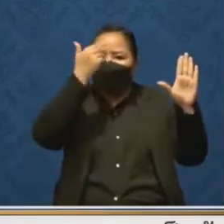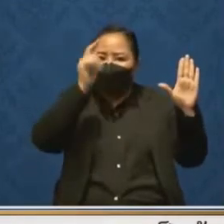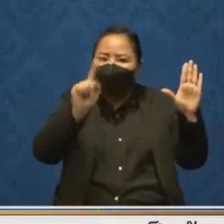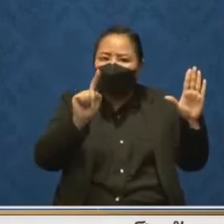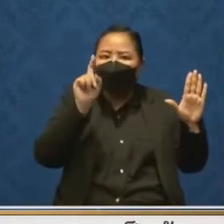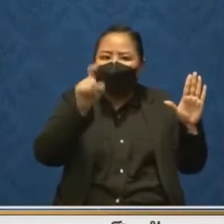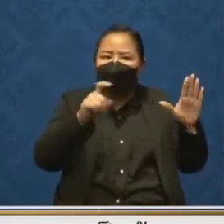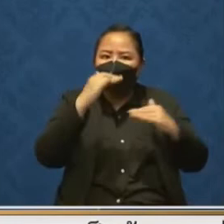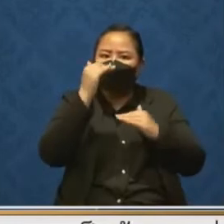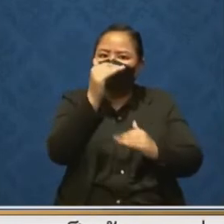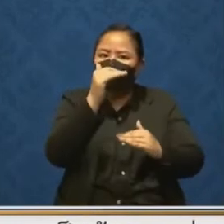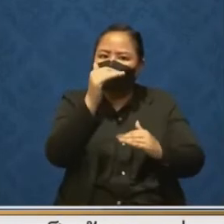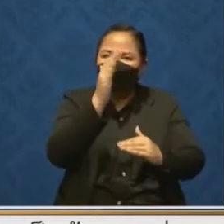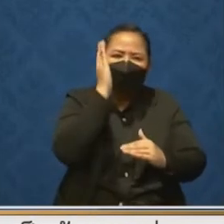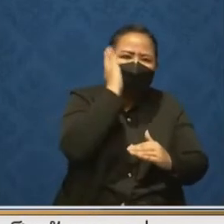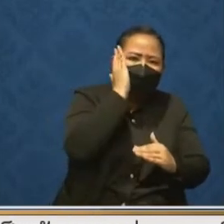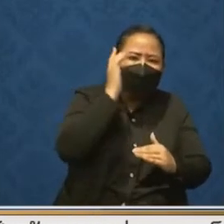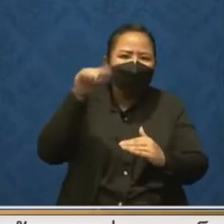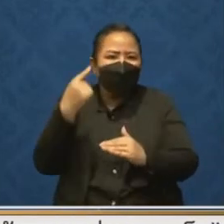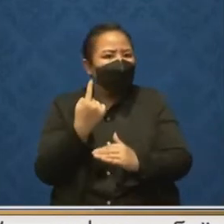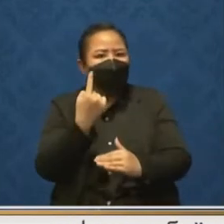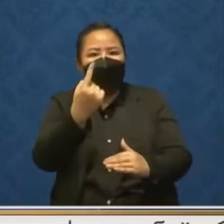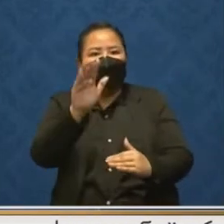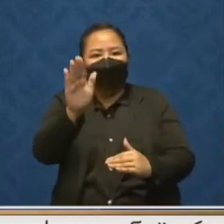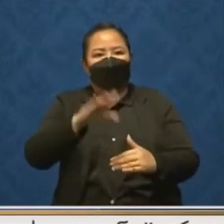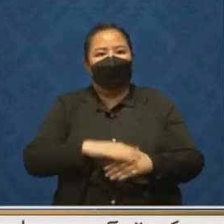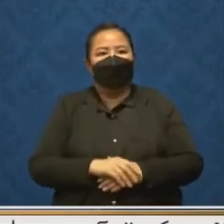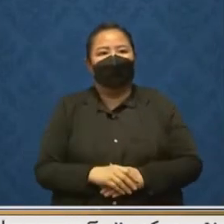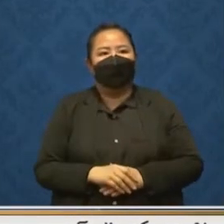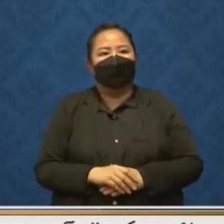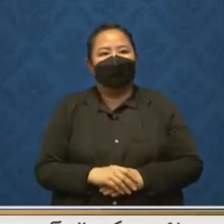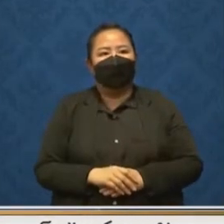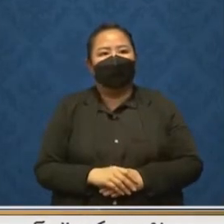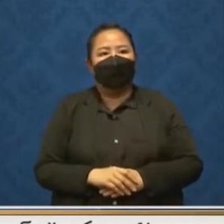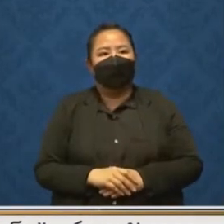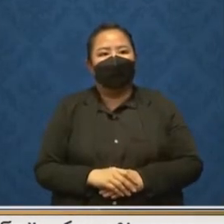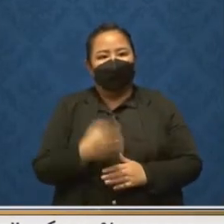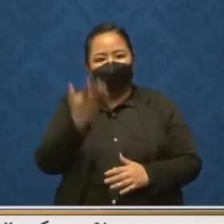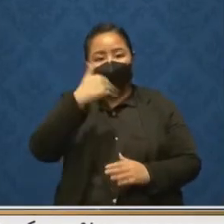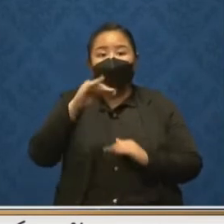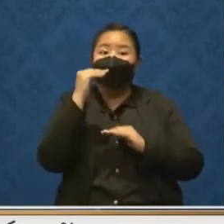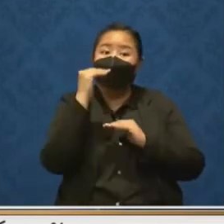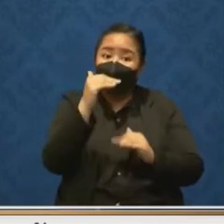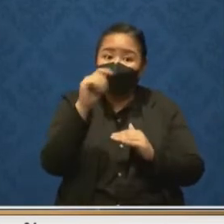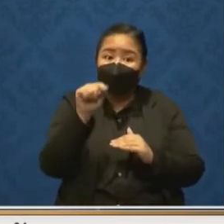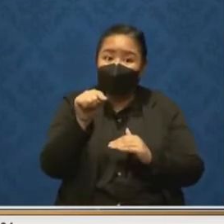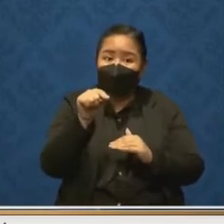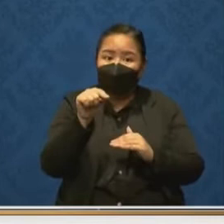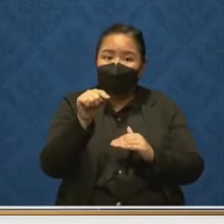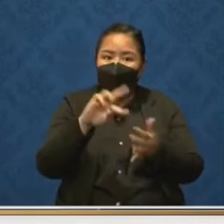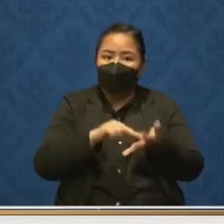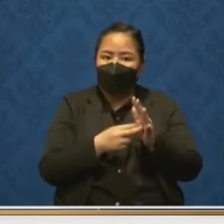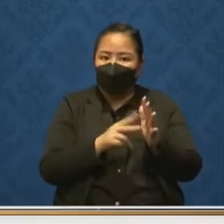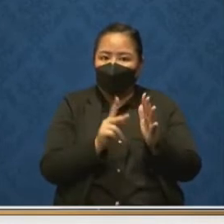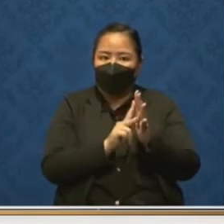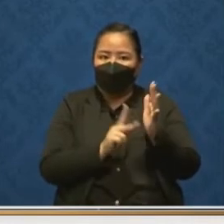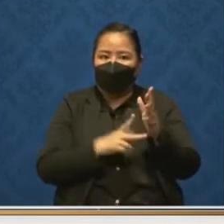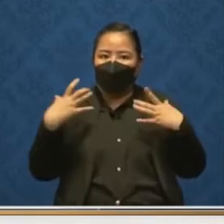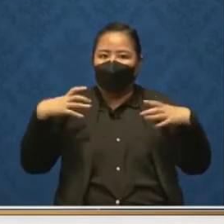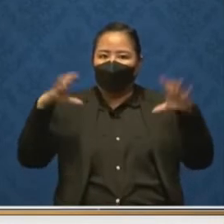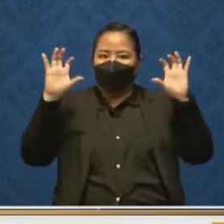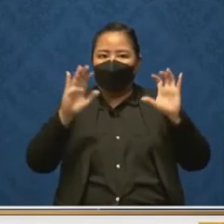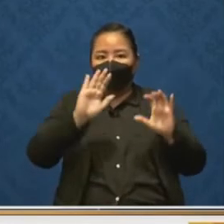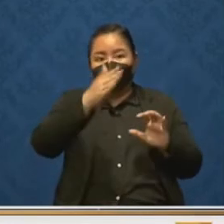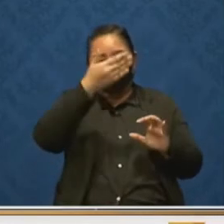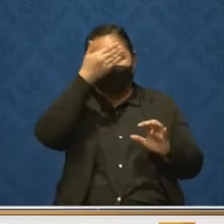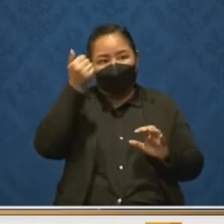กดว่ เขเป็ contra prescribed หอ "-หิific?"เพรา Queer númerosไมถกกต arbitrary pid่างรฐบาลนี้ด้วยเพฉอาจจะลม